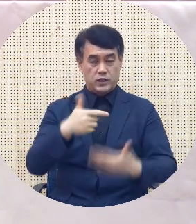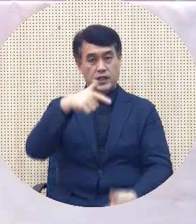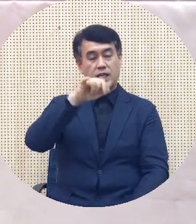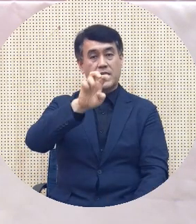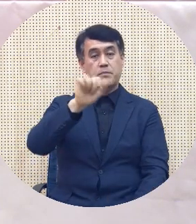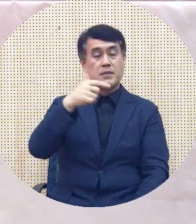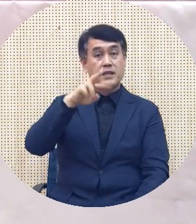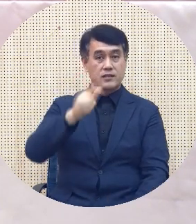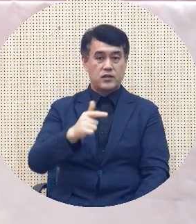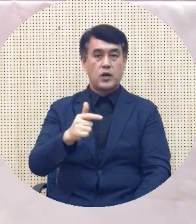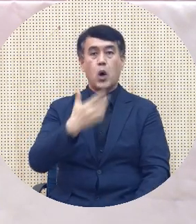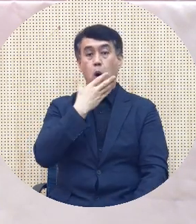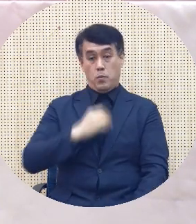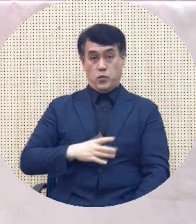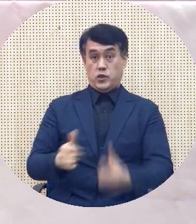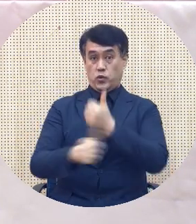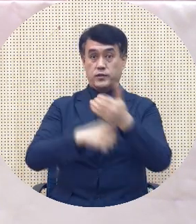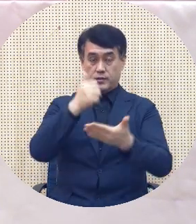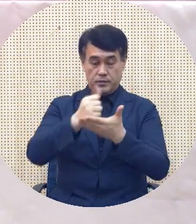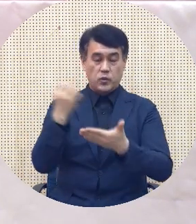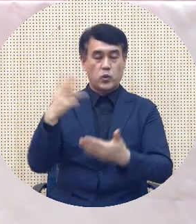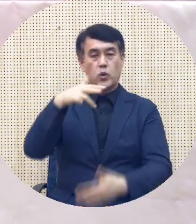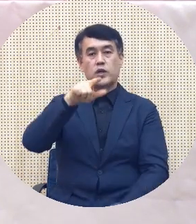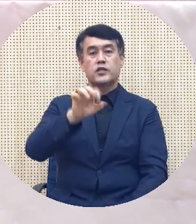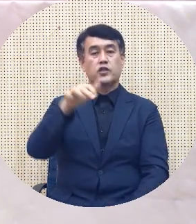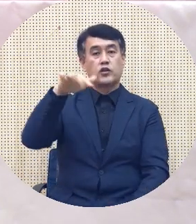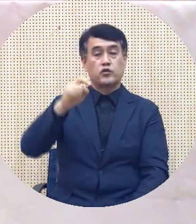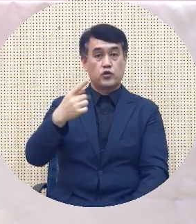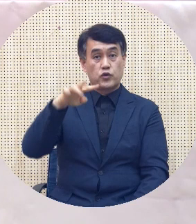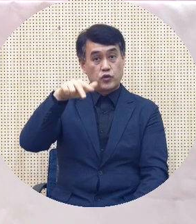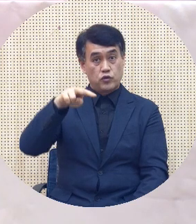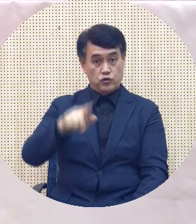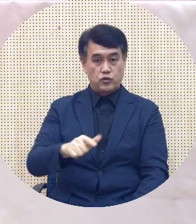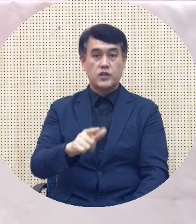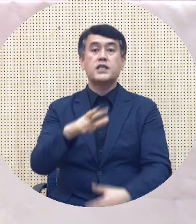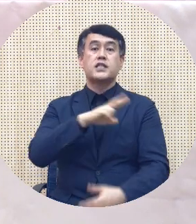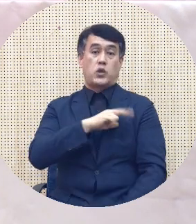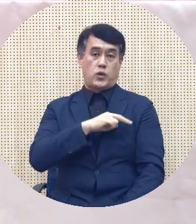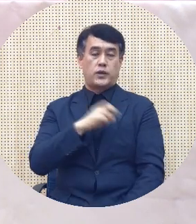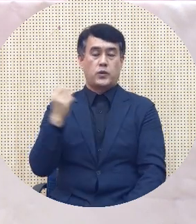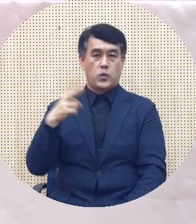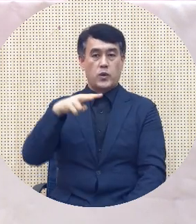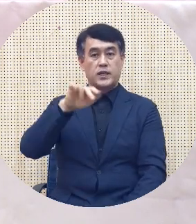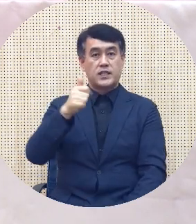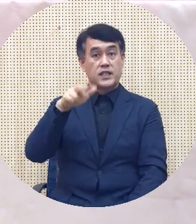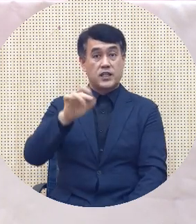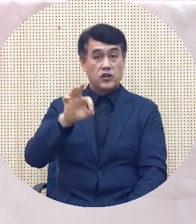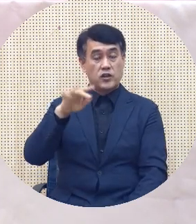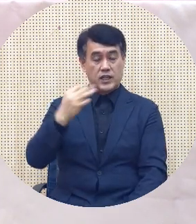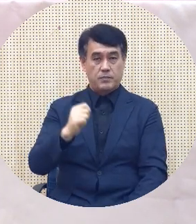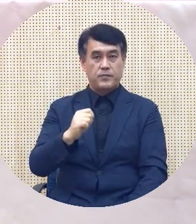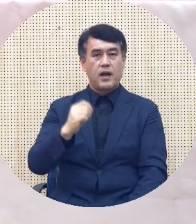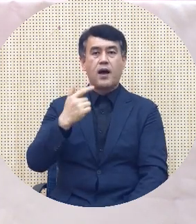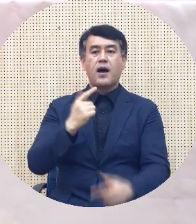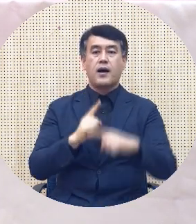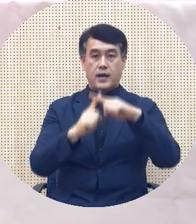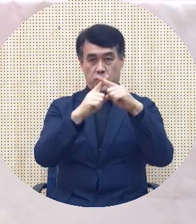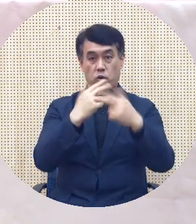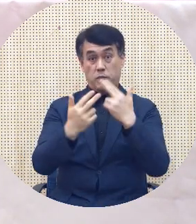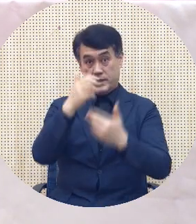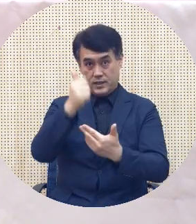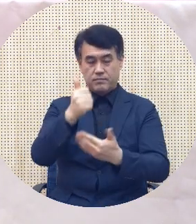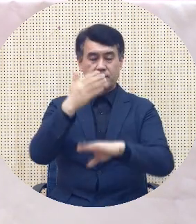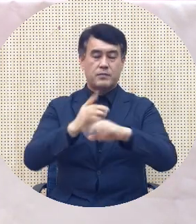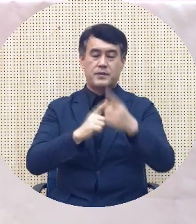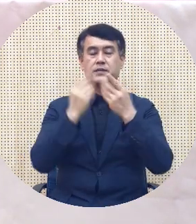국회 보건복지위원회 위원장님, 정춘숙 의원님, 신경님 대한간호협회 회장님께도 감사의 말씀을